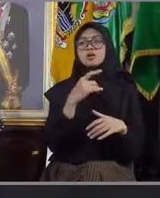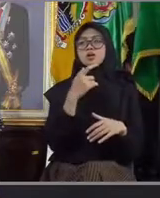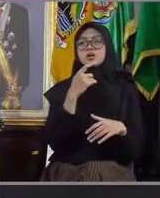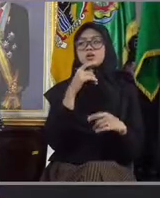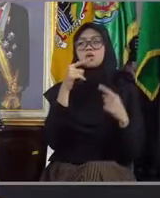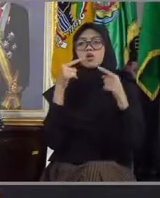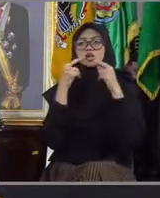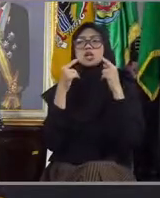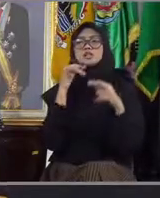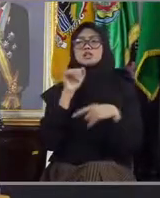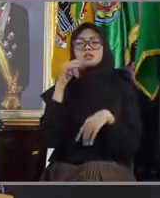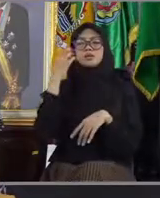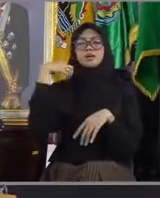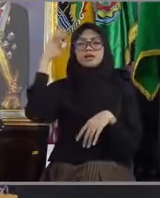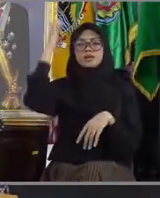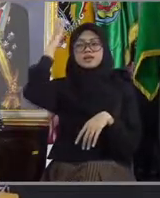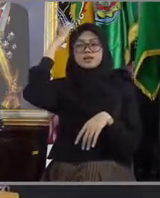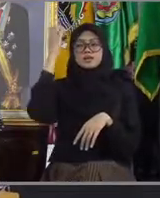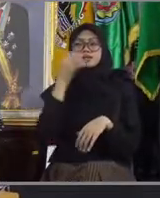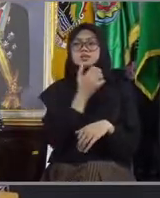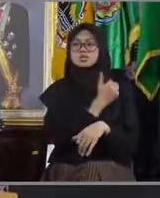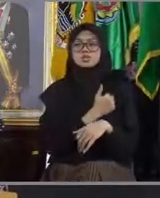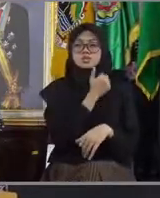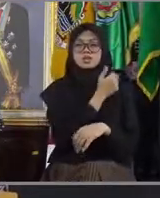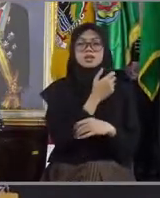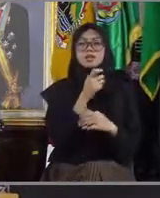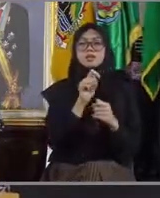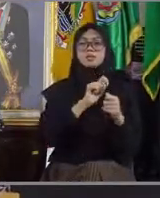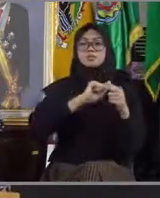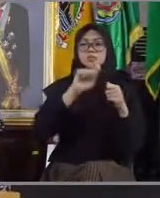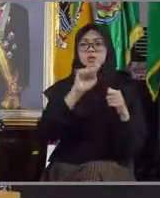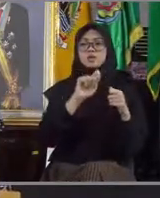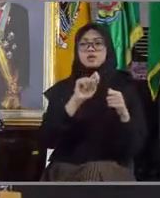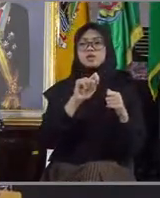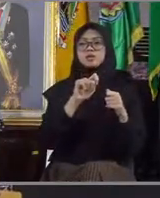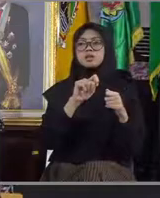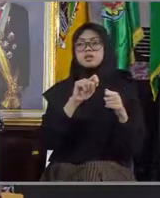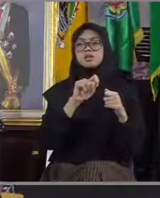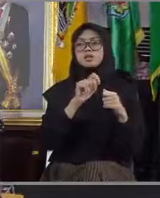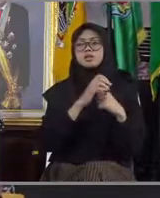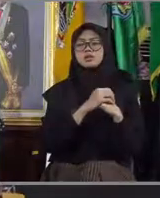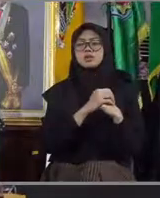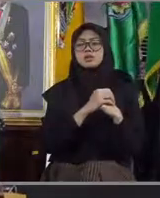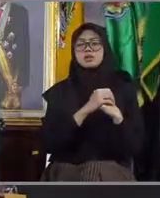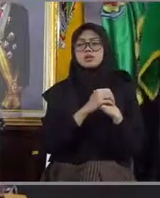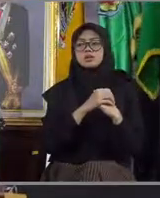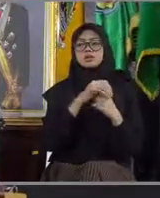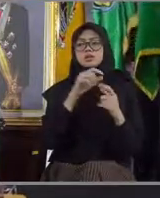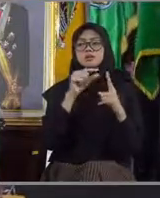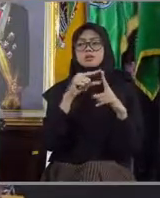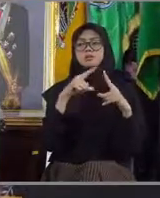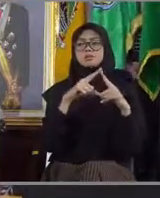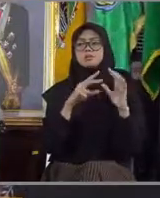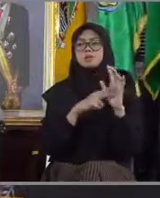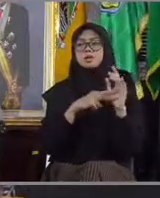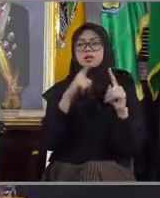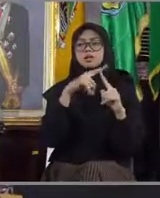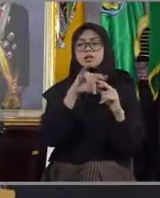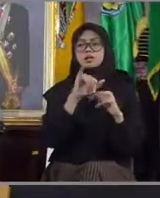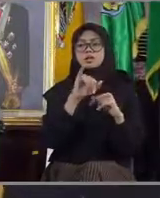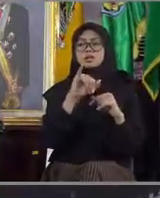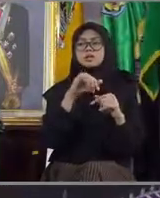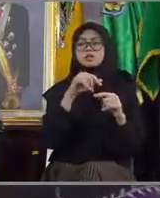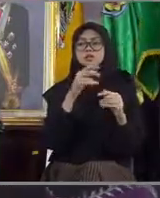mengadakan panti sosial bisa ditempati oleh teman-teman tunanetra yang belum bisa